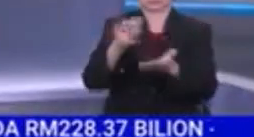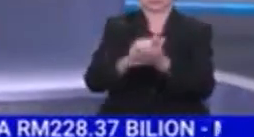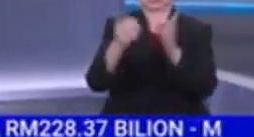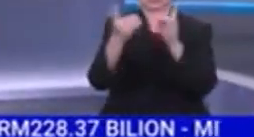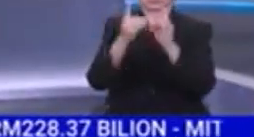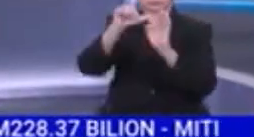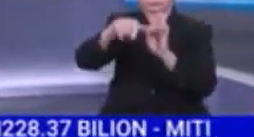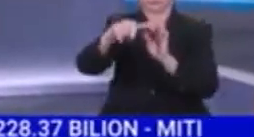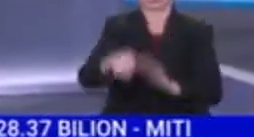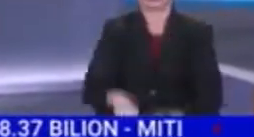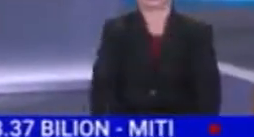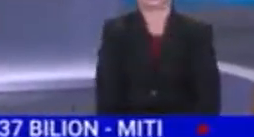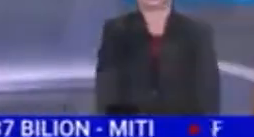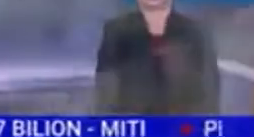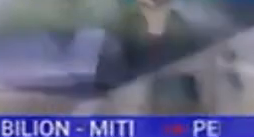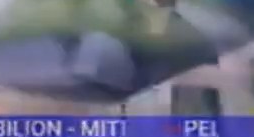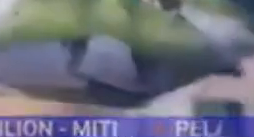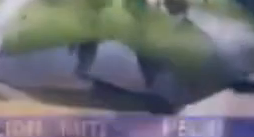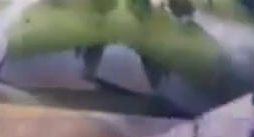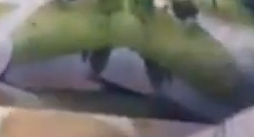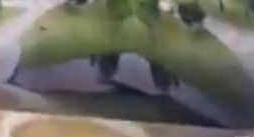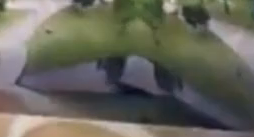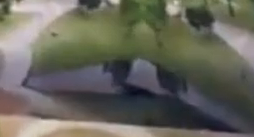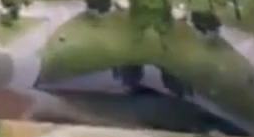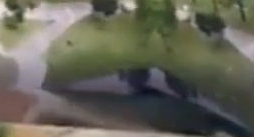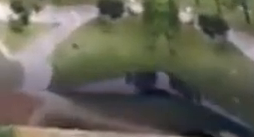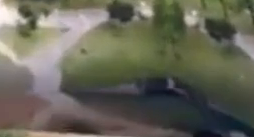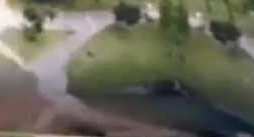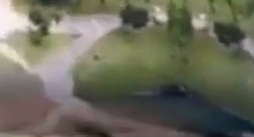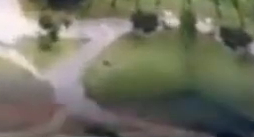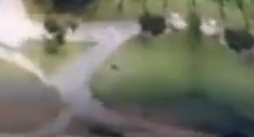jumpa subscene.id Hai Kemenkes